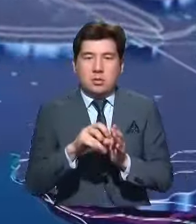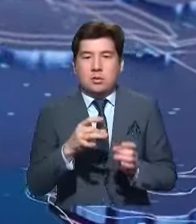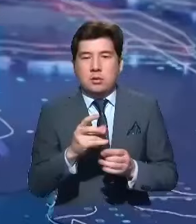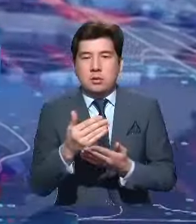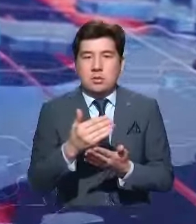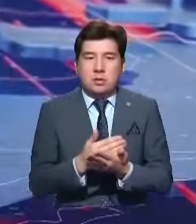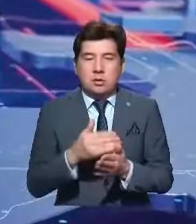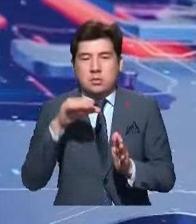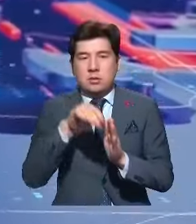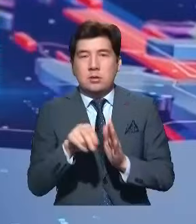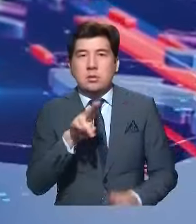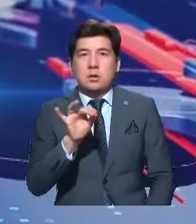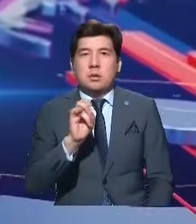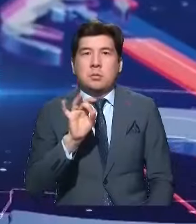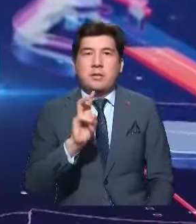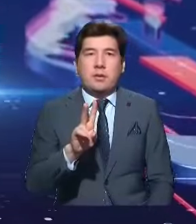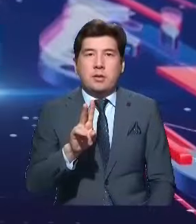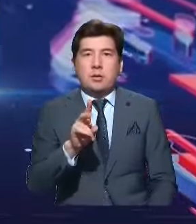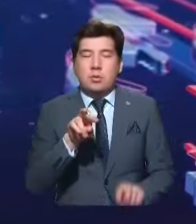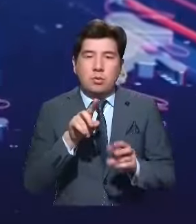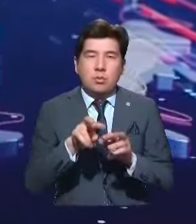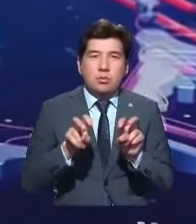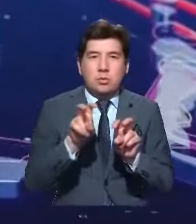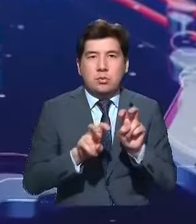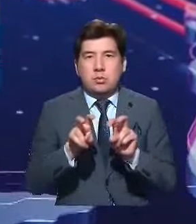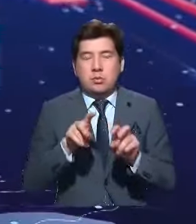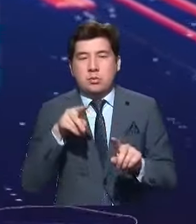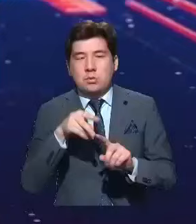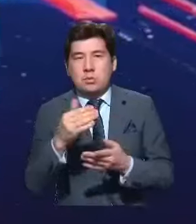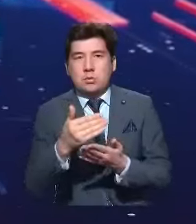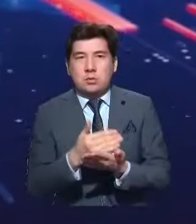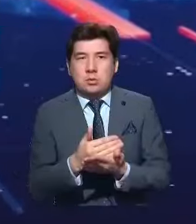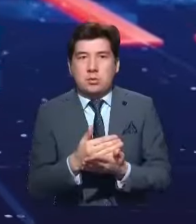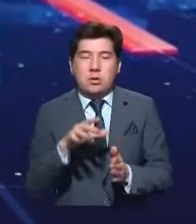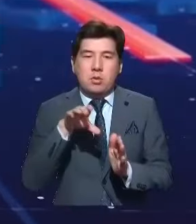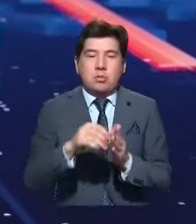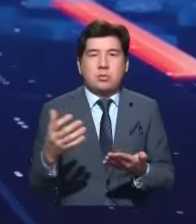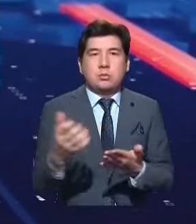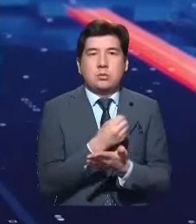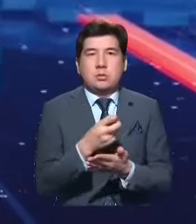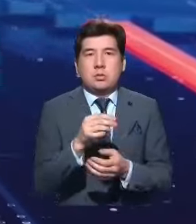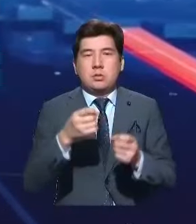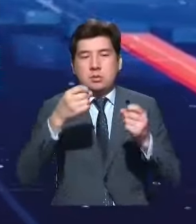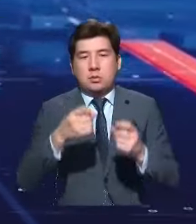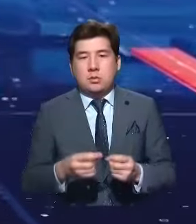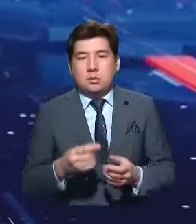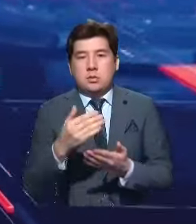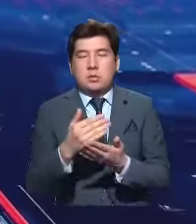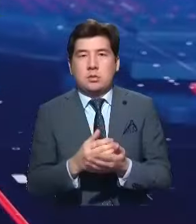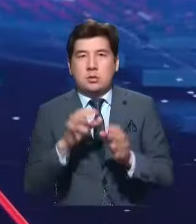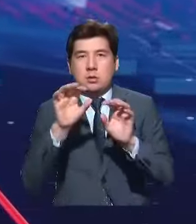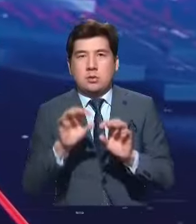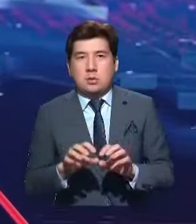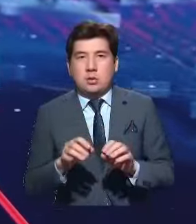чего Дакибаев, находившийся в межгосударственном розыске, задержан. Расследование уголовного дела проводится в соответствии с требованиями уголовного